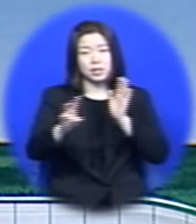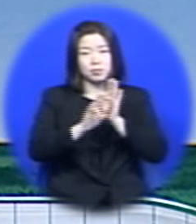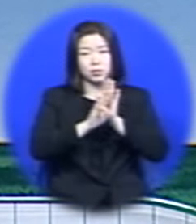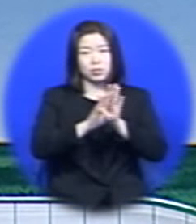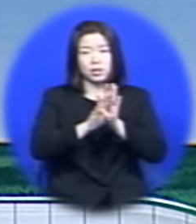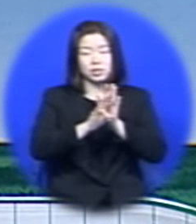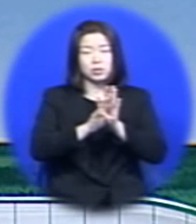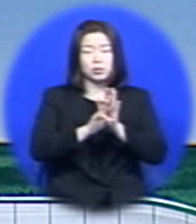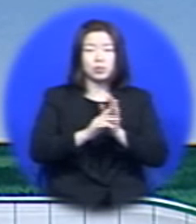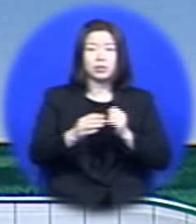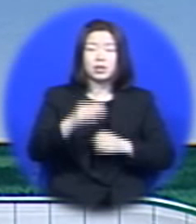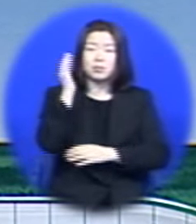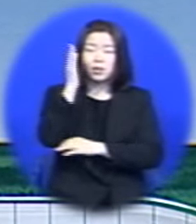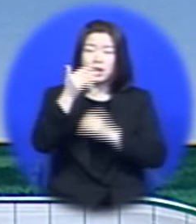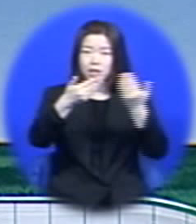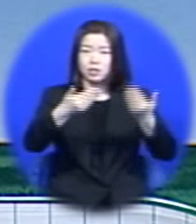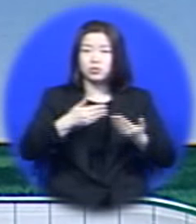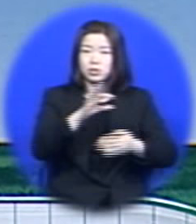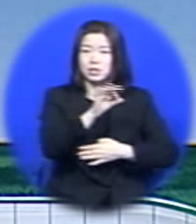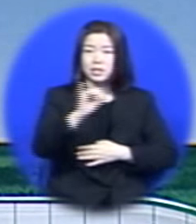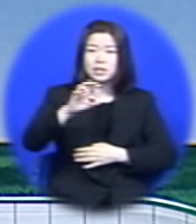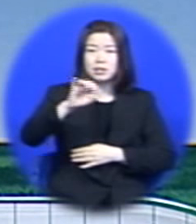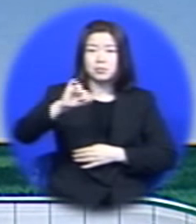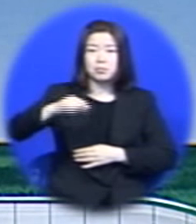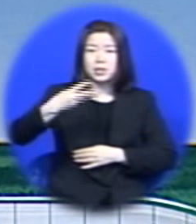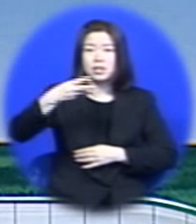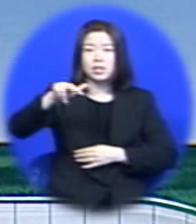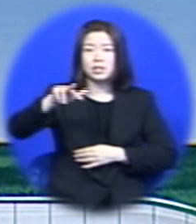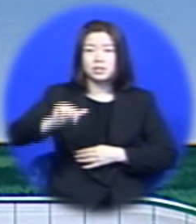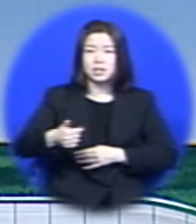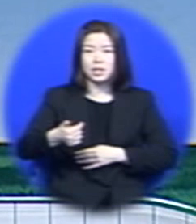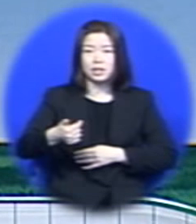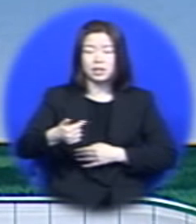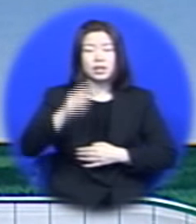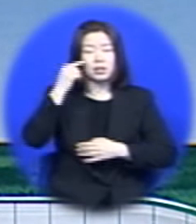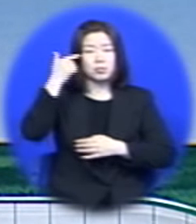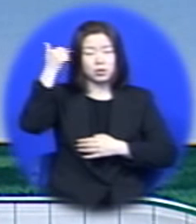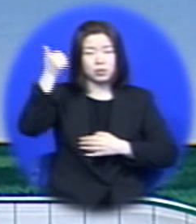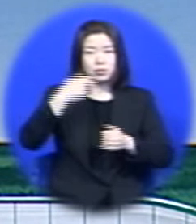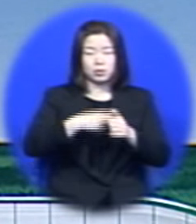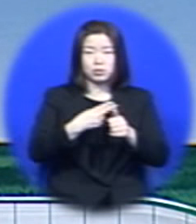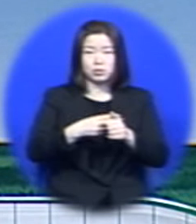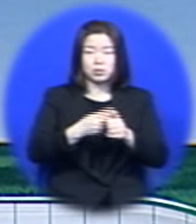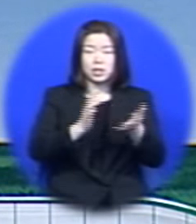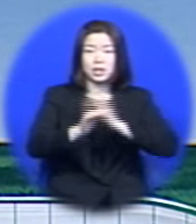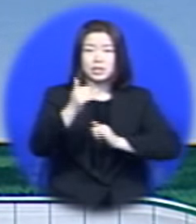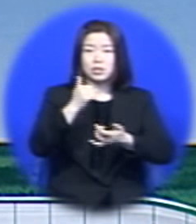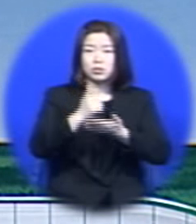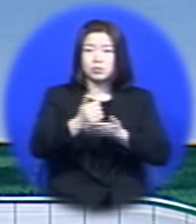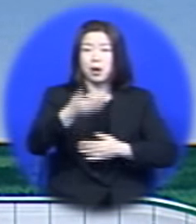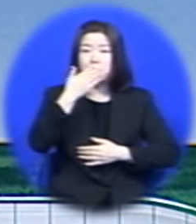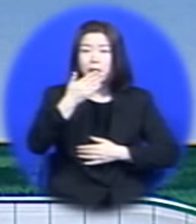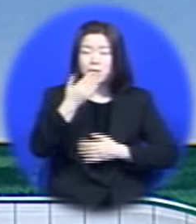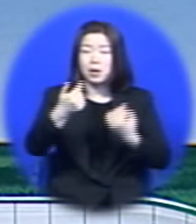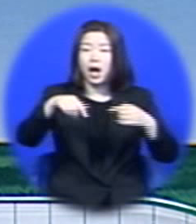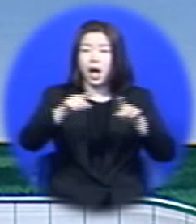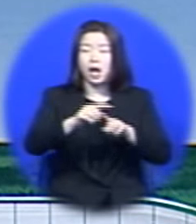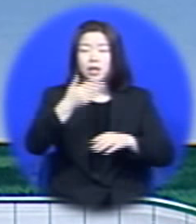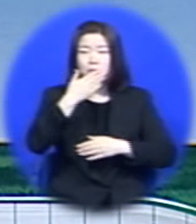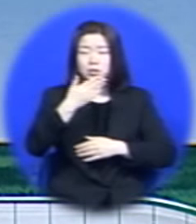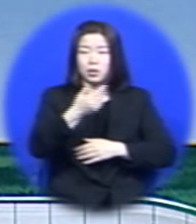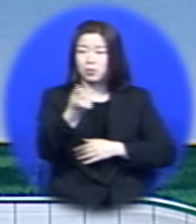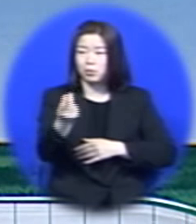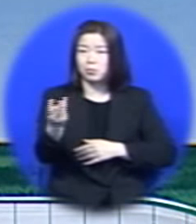교수님이 강의를 하시다가 예수님께서 밥을 같이 먹자고 하는 말씀을 하신 적이 몇